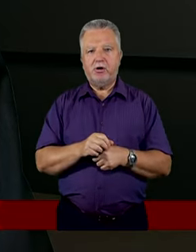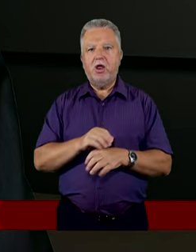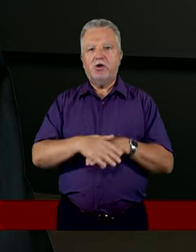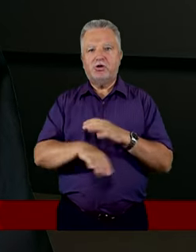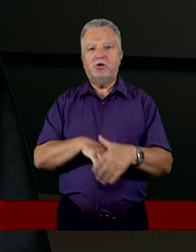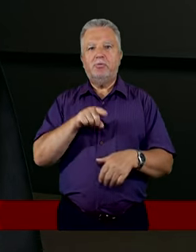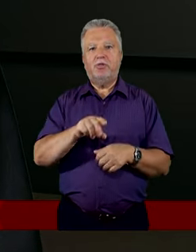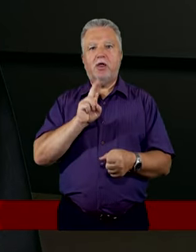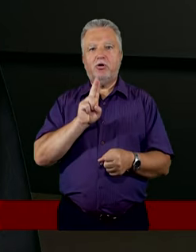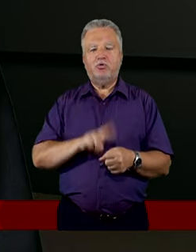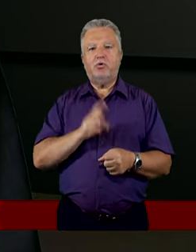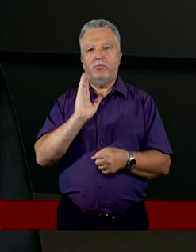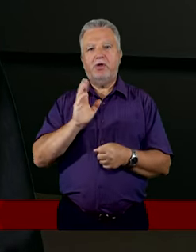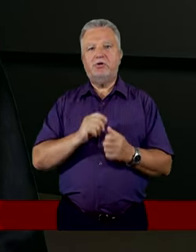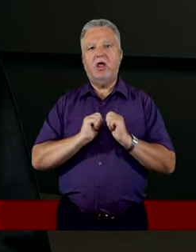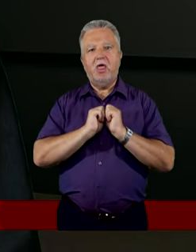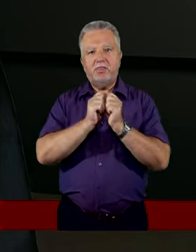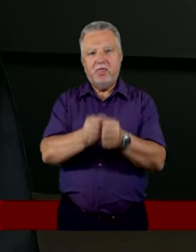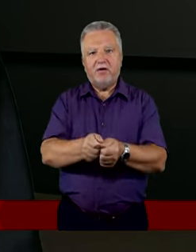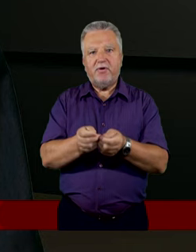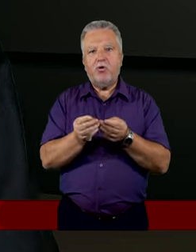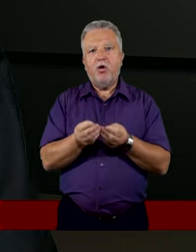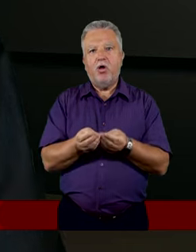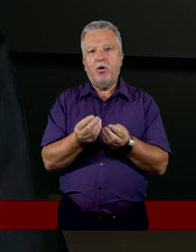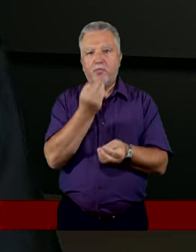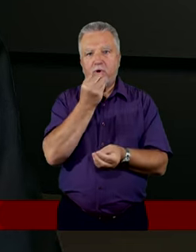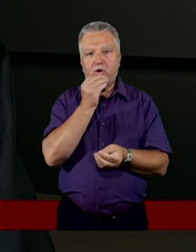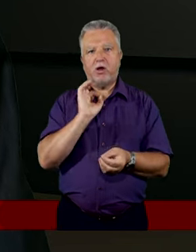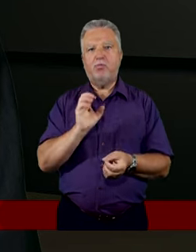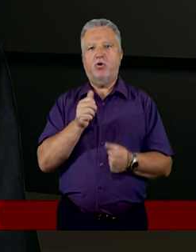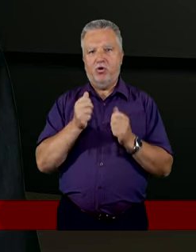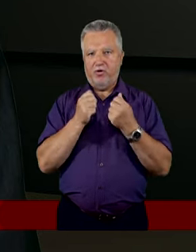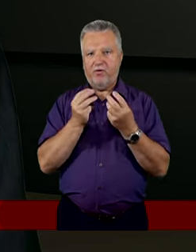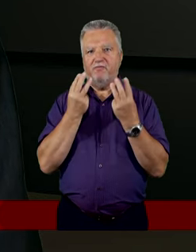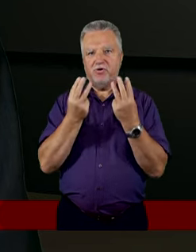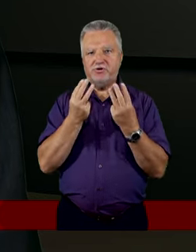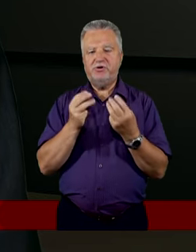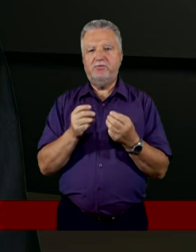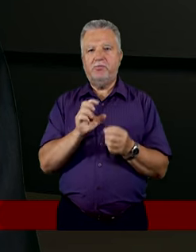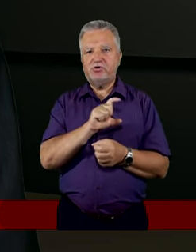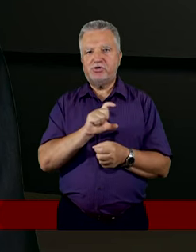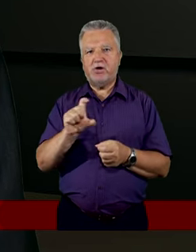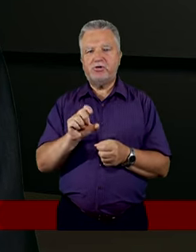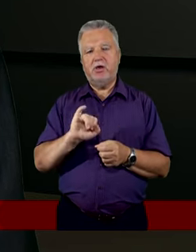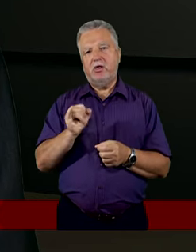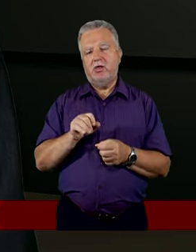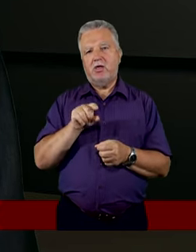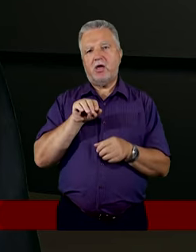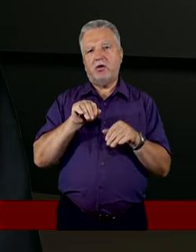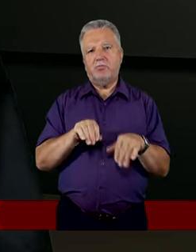jest ten, który będzie dawał pokarm o właściwej porze. Jakbyśmy